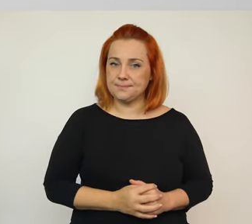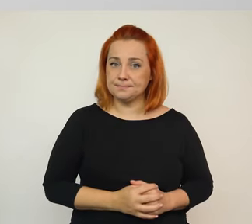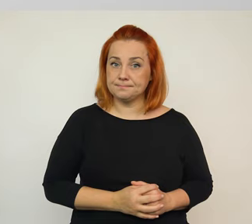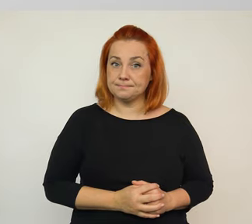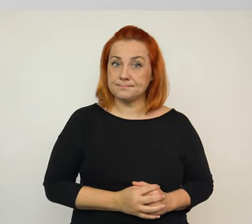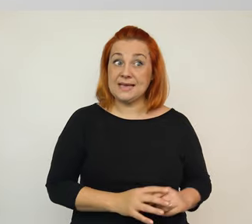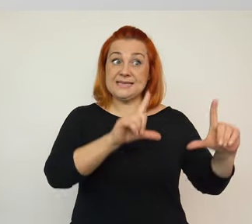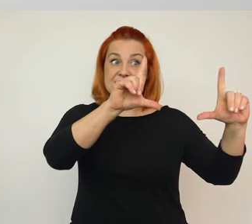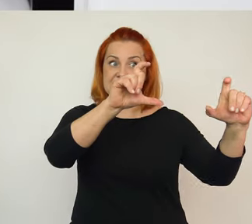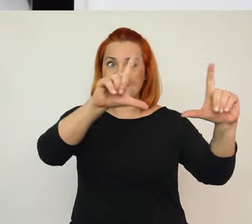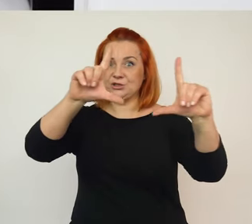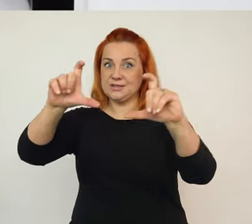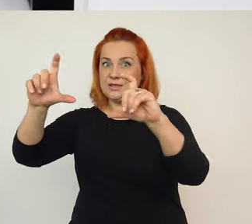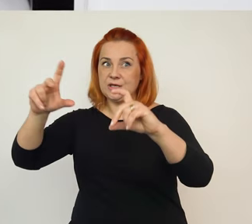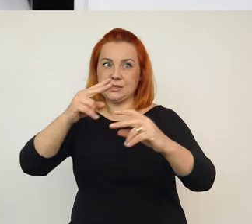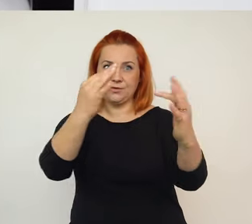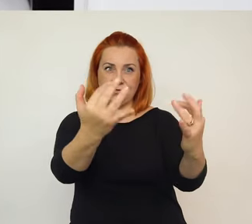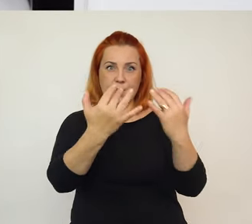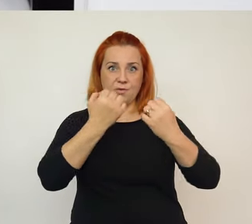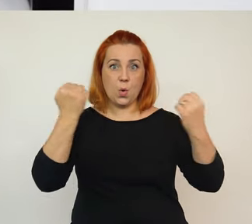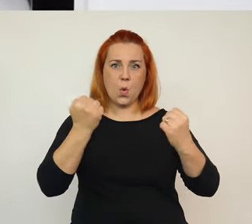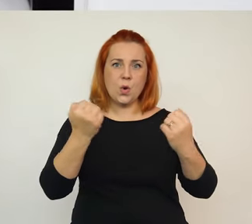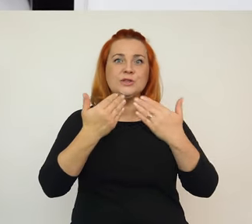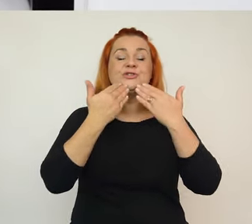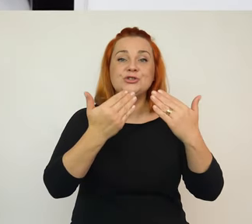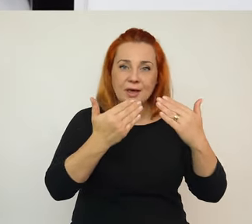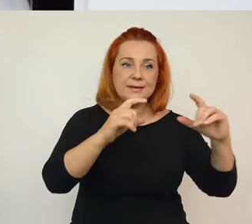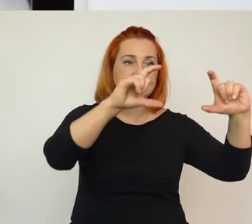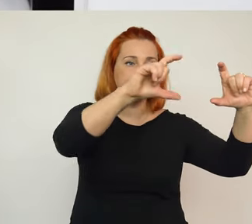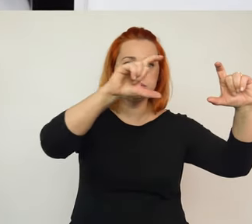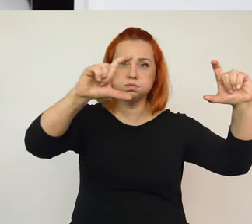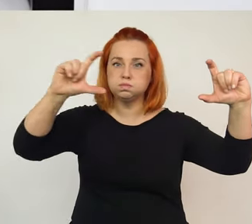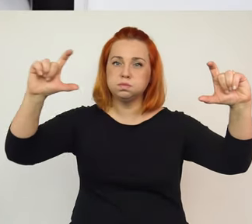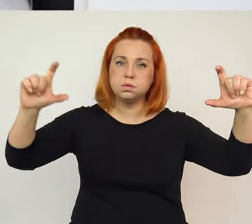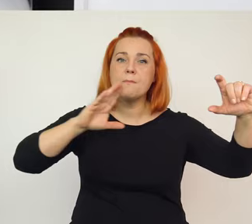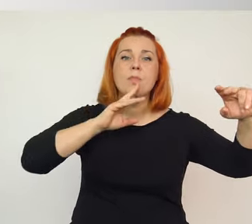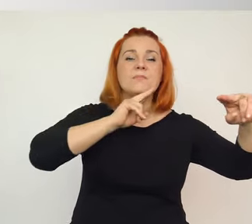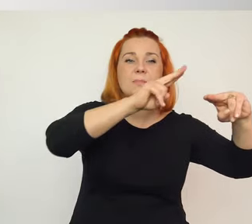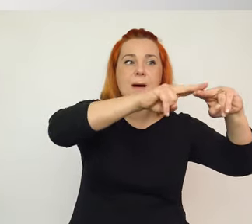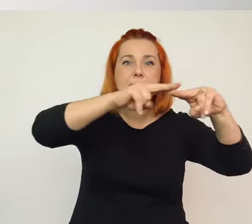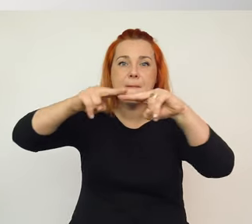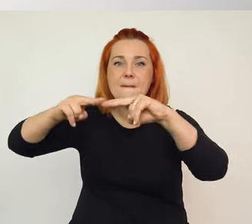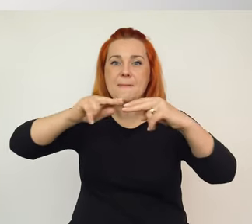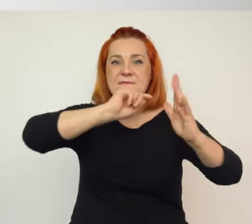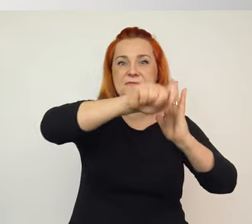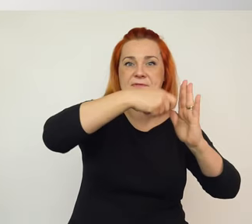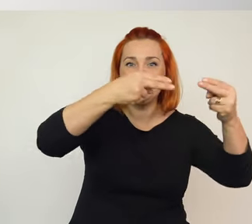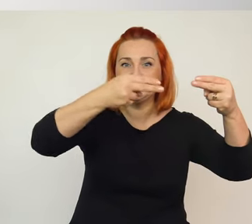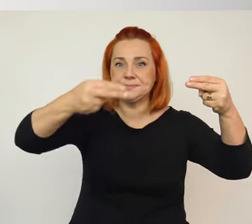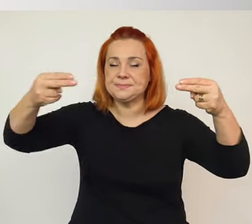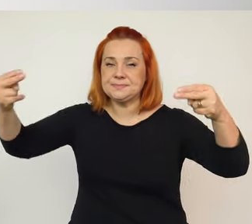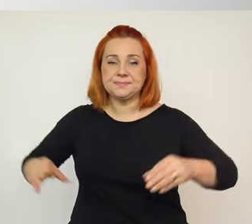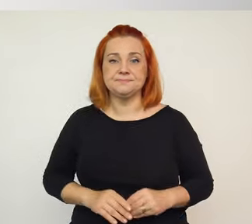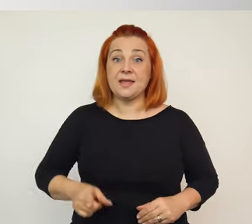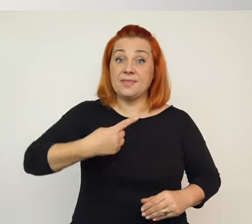potęgowana była poprzez składanie je w serię przypominające klatki z filmu w kolekcji mozaków znajduje się ponad